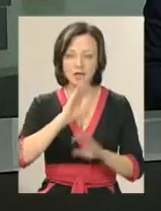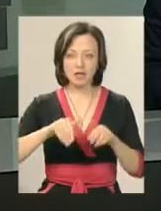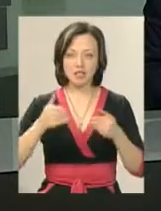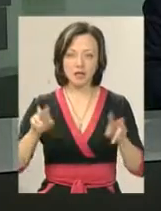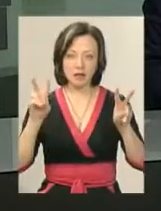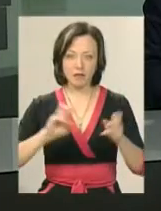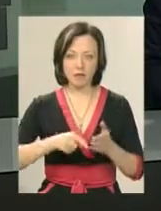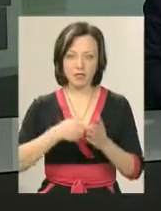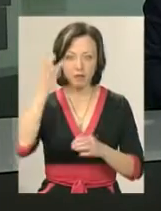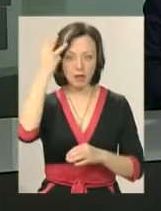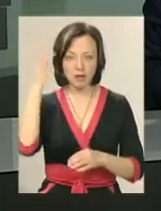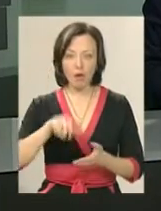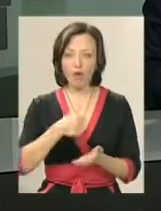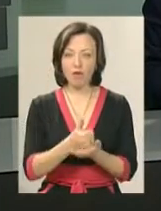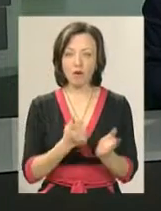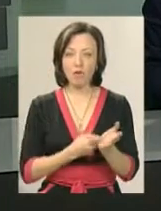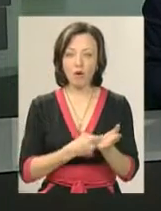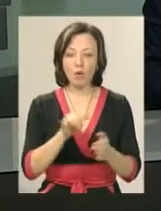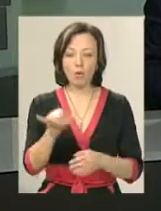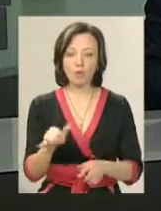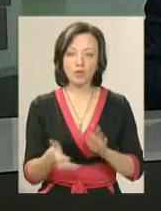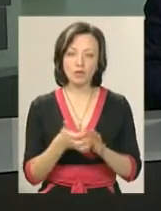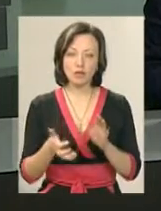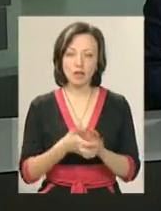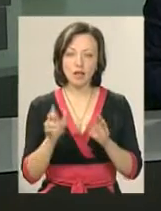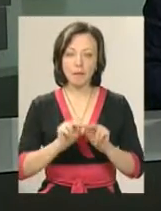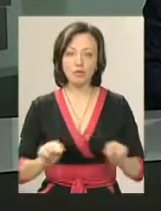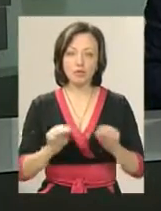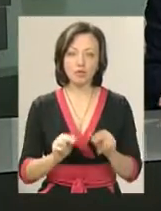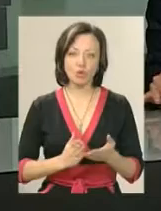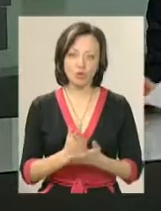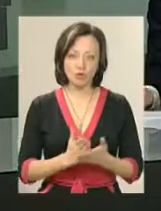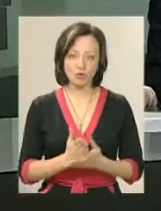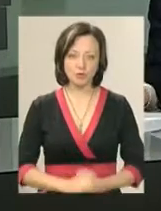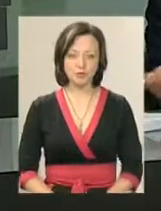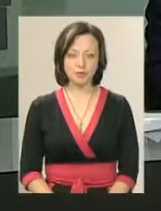Хмельницького». Головний аргумент у Романа Миколаєва – недостатньо педагогічного стажу.